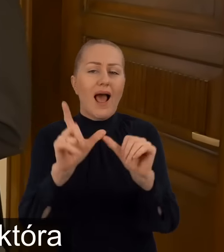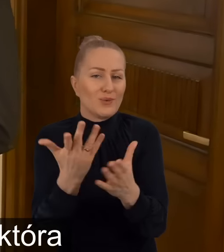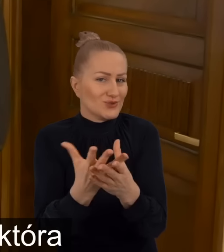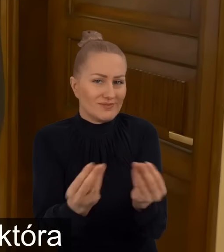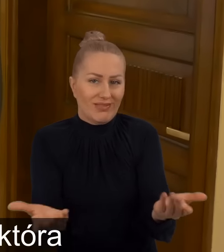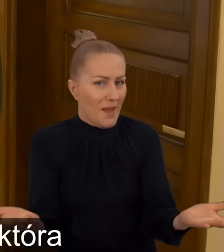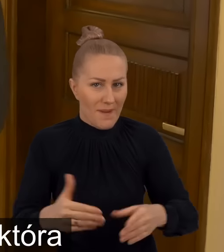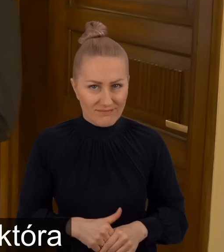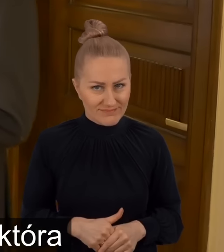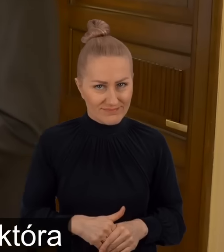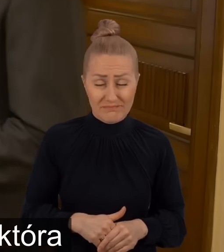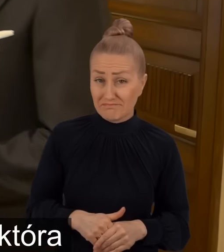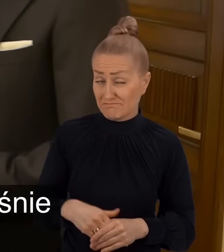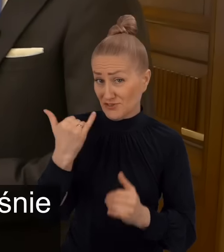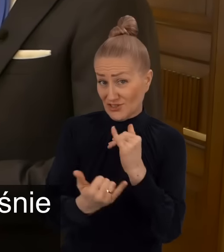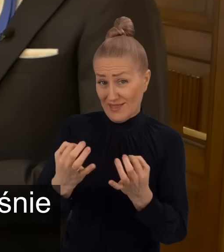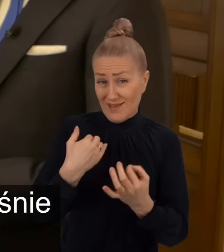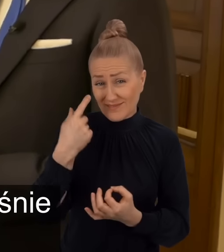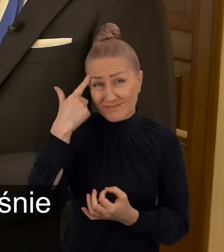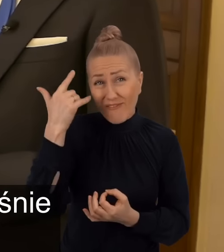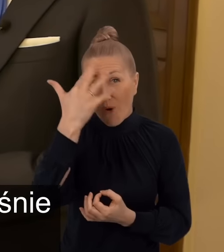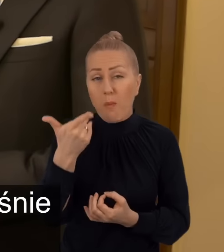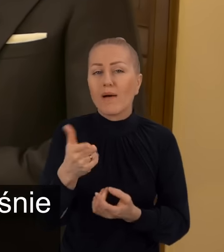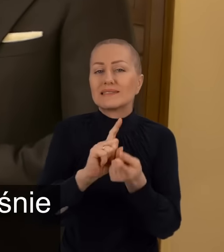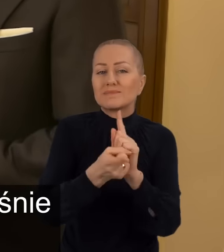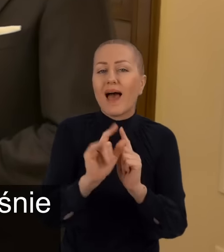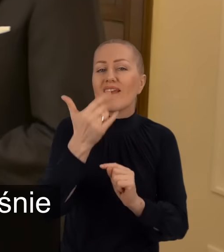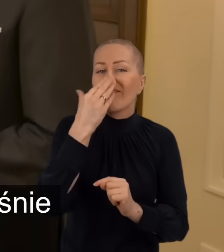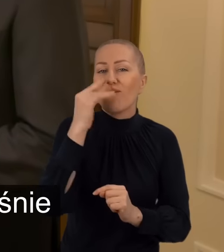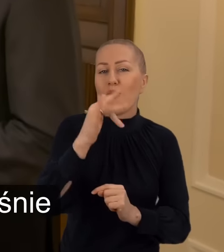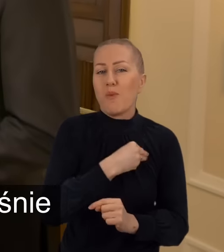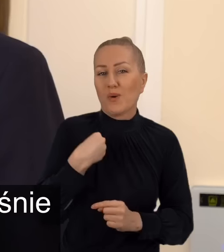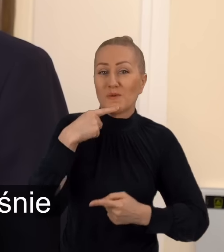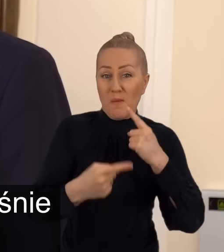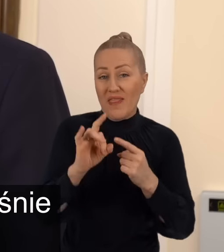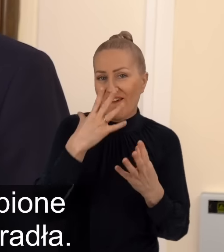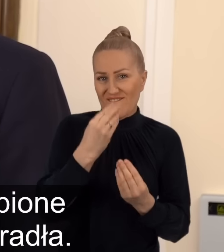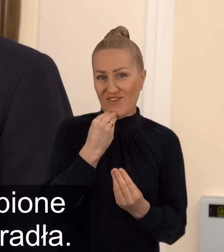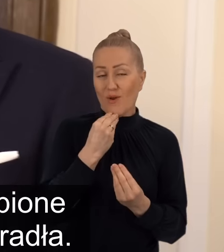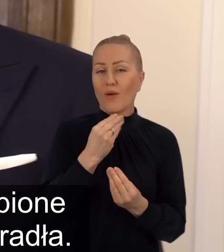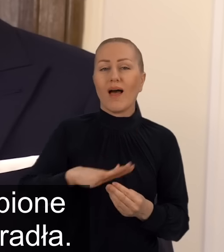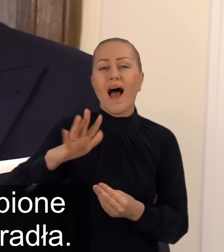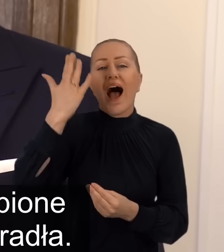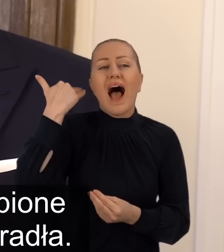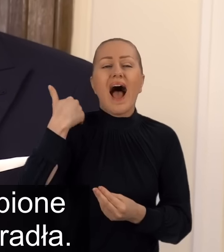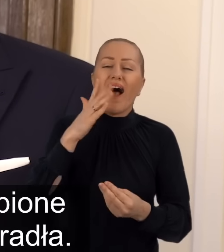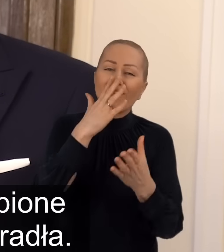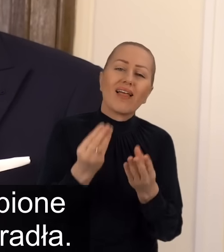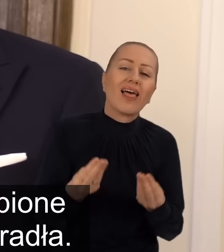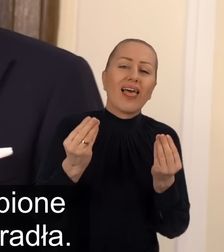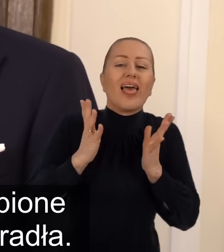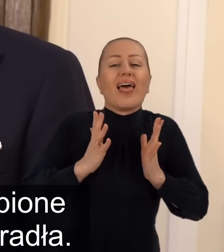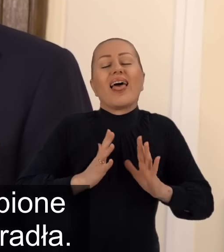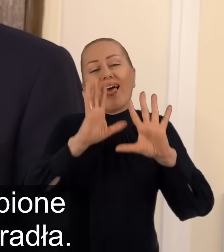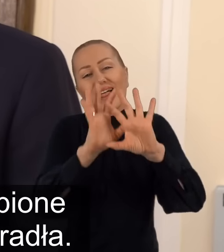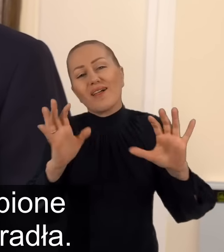Jeżeli wyobrażam sobie zmianę, która zaszła w polskiej polityce, to właśnie tak ją sobie wyobrażam, że sielskie gobeliny zostały zastąpione